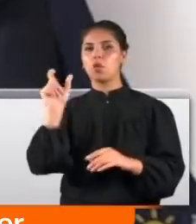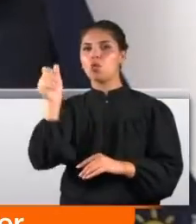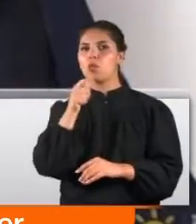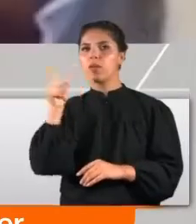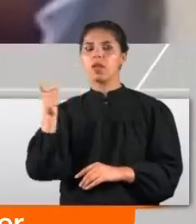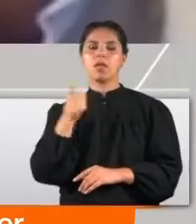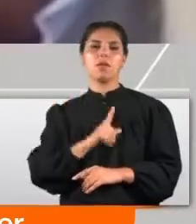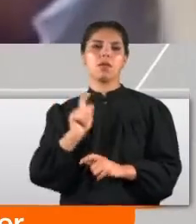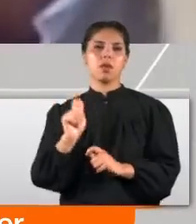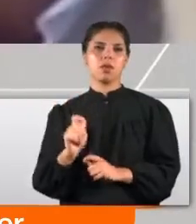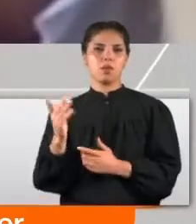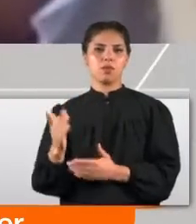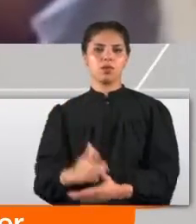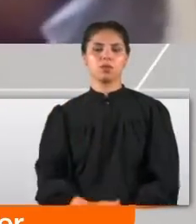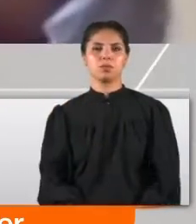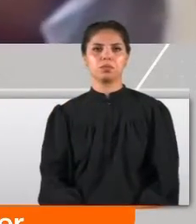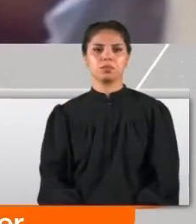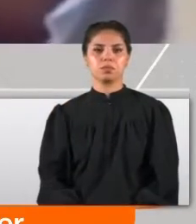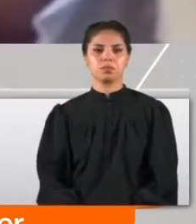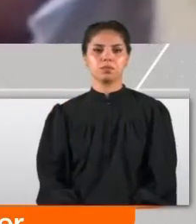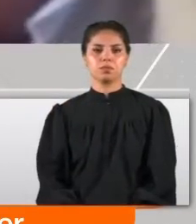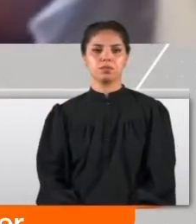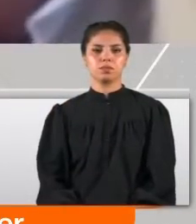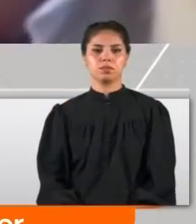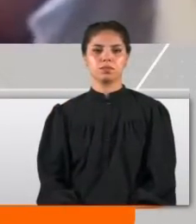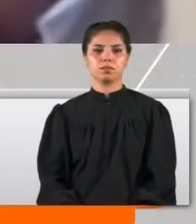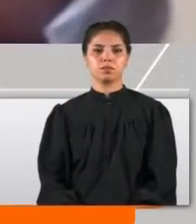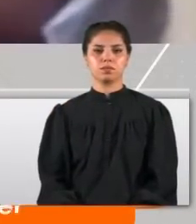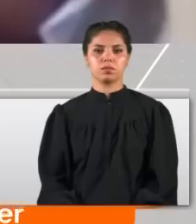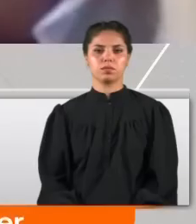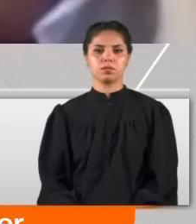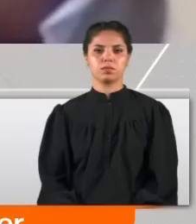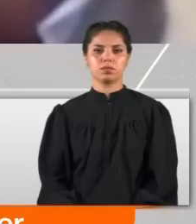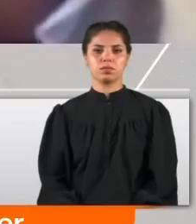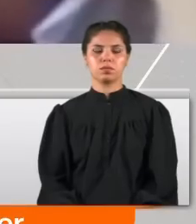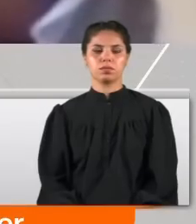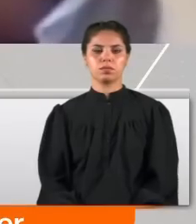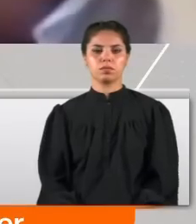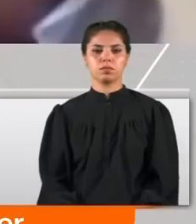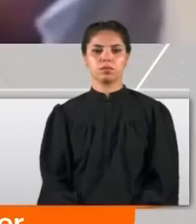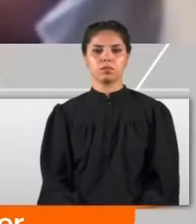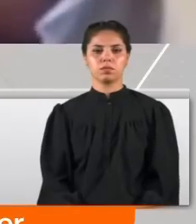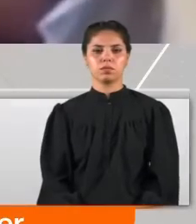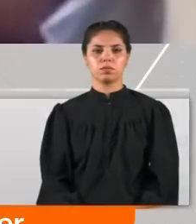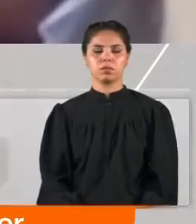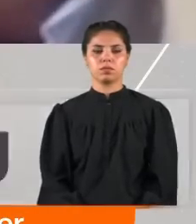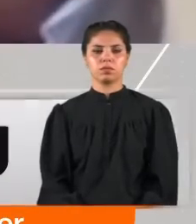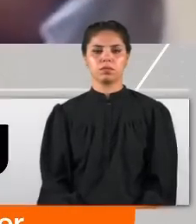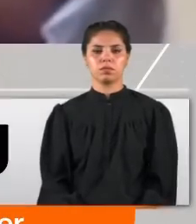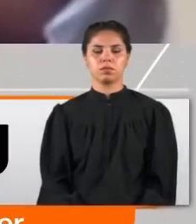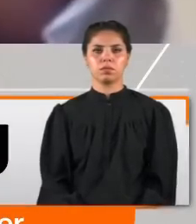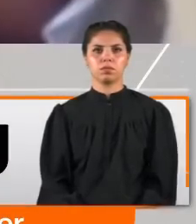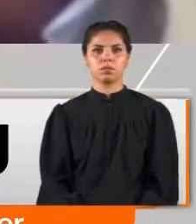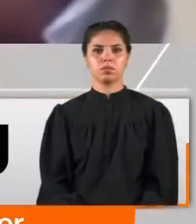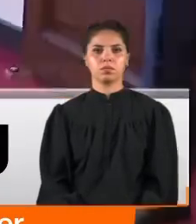aday yapacak. Biz İyi Parti olarak seçim kazanmak istiyoruz. İyi Parti olarak belediye kazanmak istiyoruz. İyi Parti olarak bizim yerel yönetimlerdeki